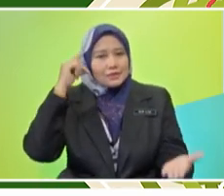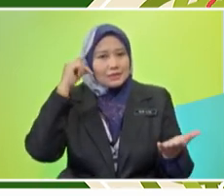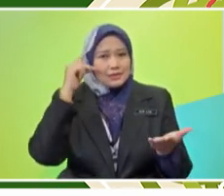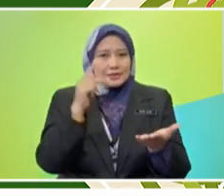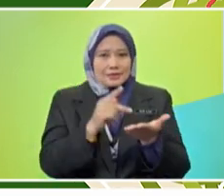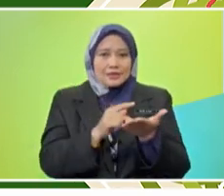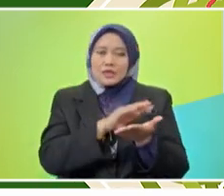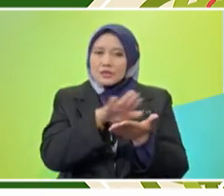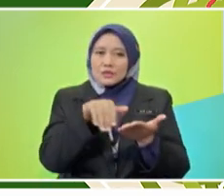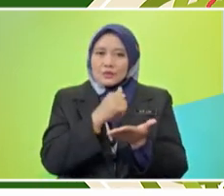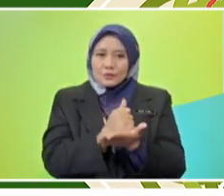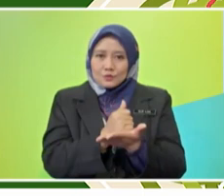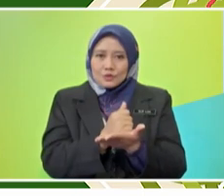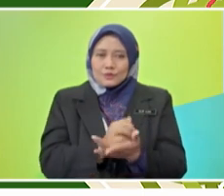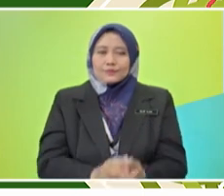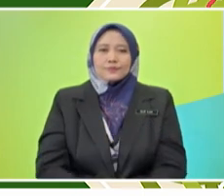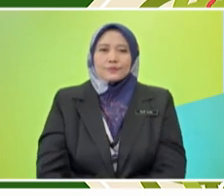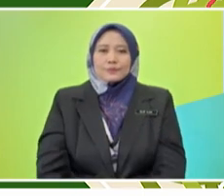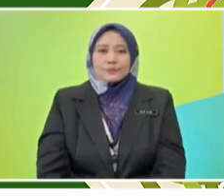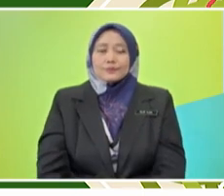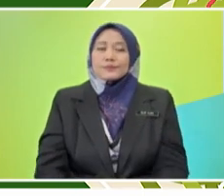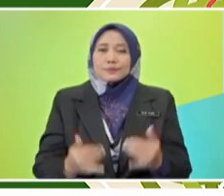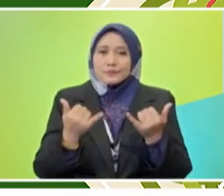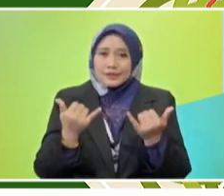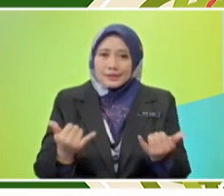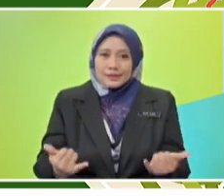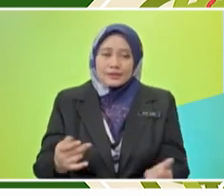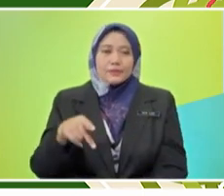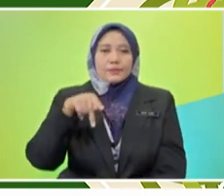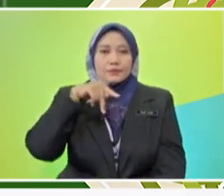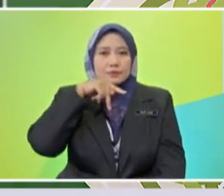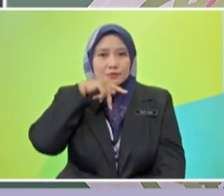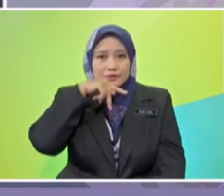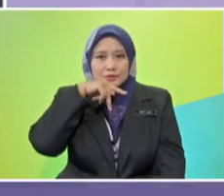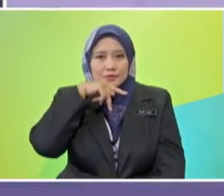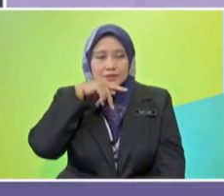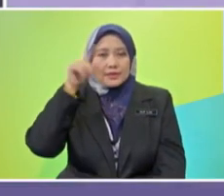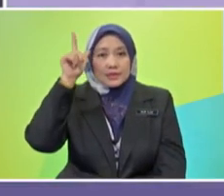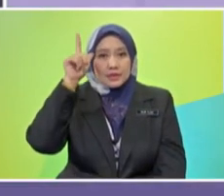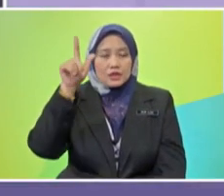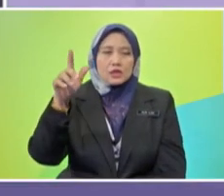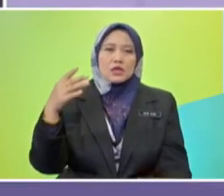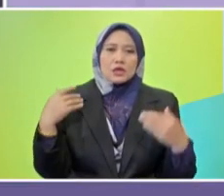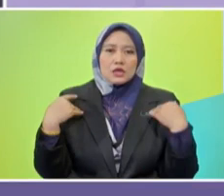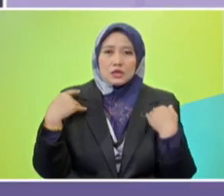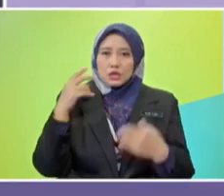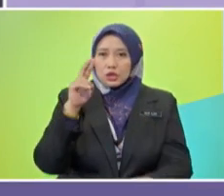Alisha, apakah tugas Alisha? Tugas Alisha ialah sekarang Alisha lihat ada